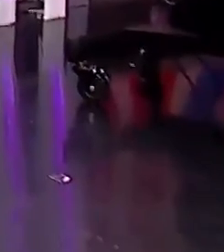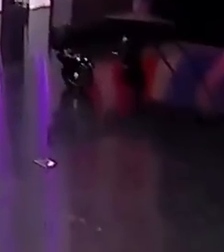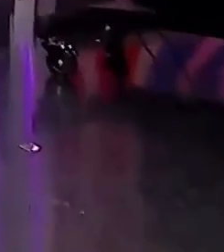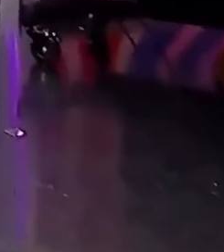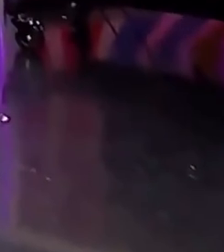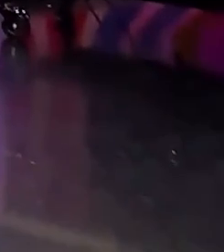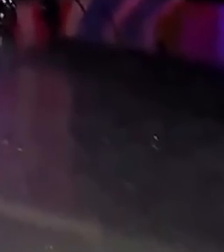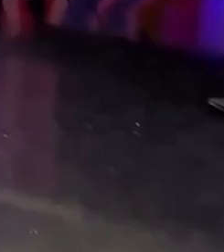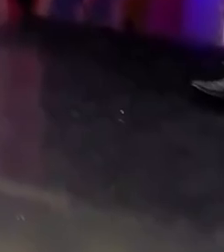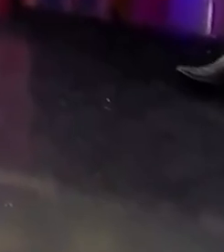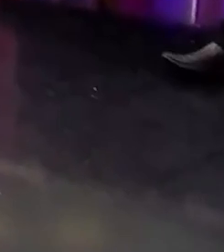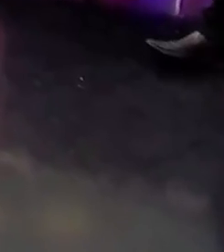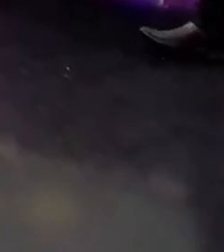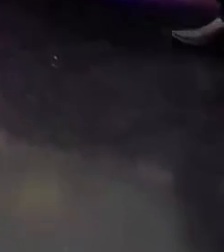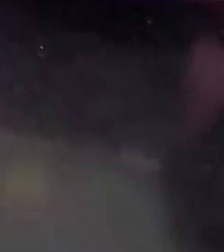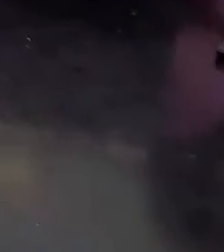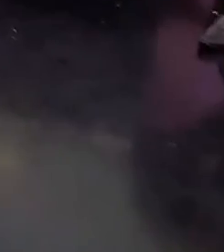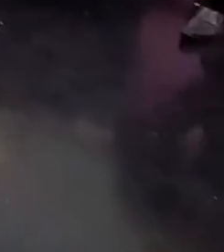kita mulai